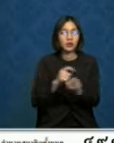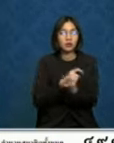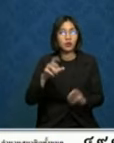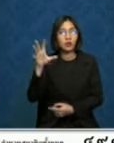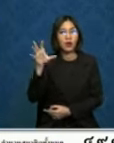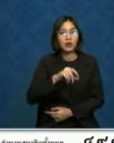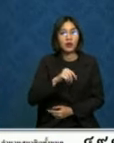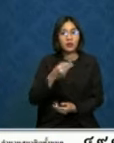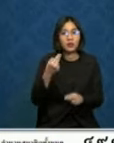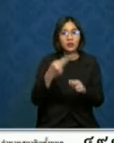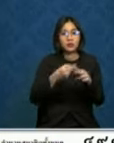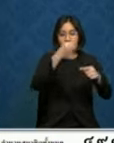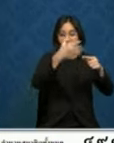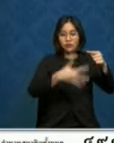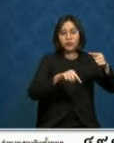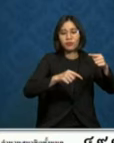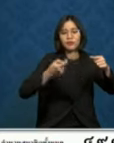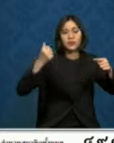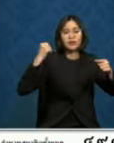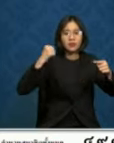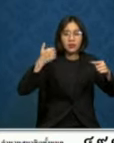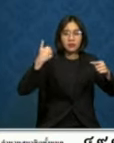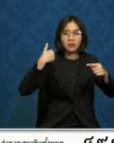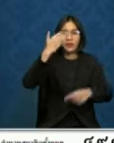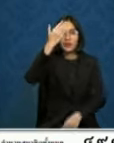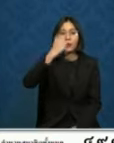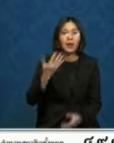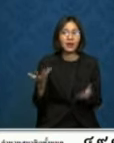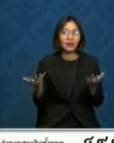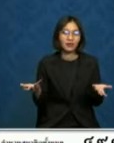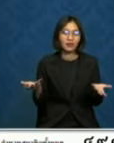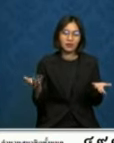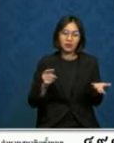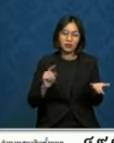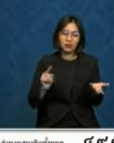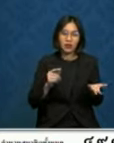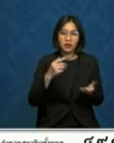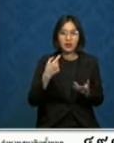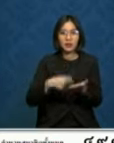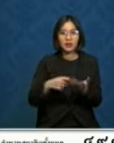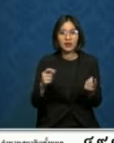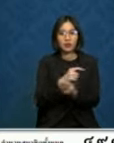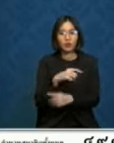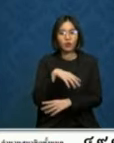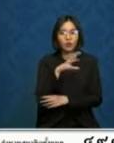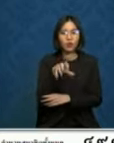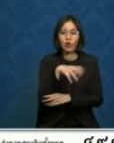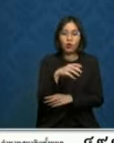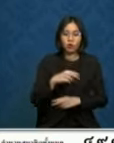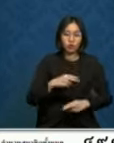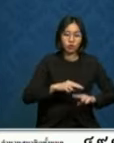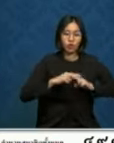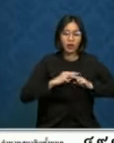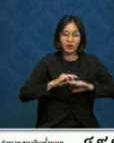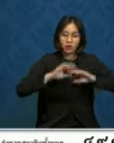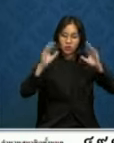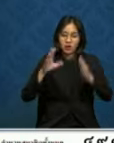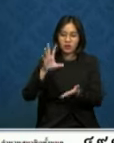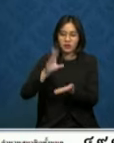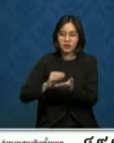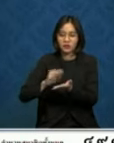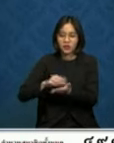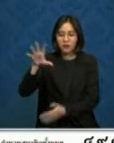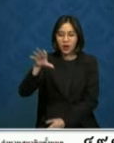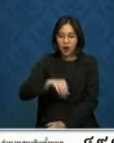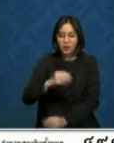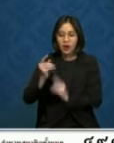ก็ยังเก็บรายชื่อเหล่านี้ไว้เพื่อเมื่อไหร่ประกันสังคมจะเลิกหลอกตัวเองสักทีคะแล้วเอาข้อมูลจริงๆเนี่ยมาพู